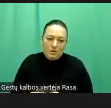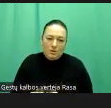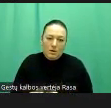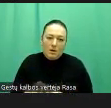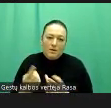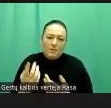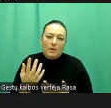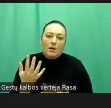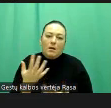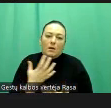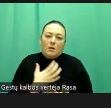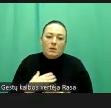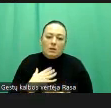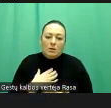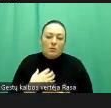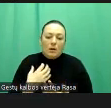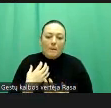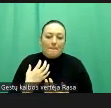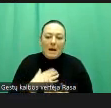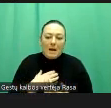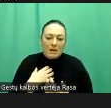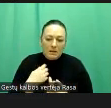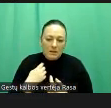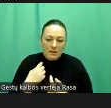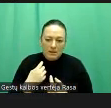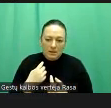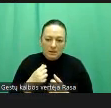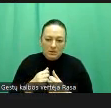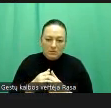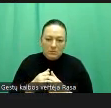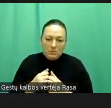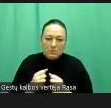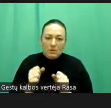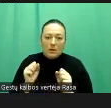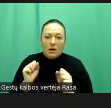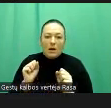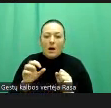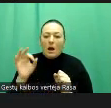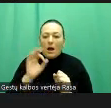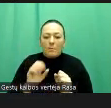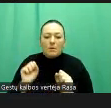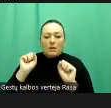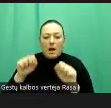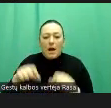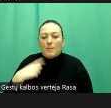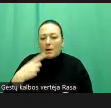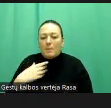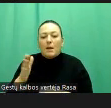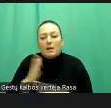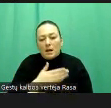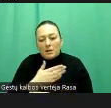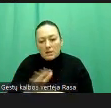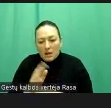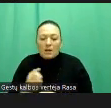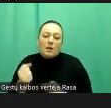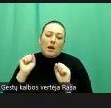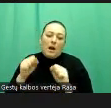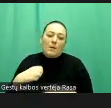dominuojančius bruožus. Ir apie tai galime kalbėti atskirai, pavieniui, ir galime